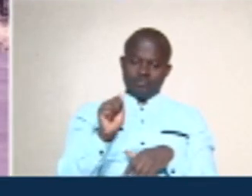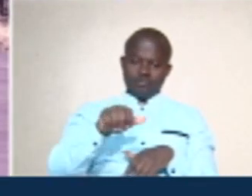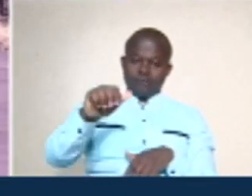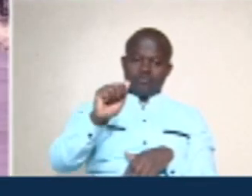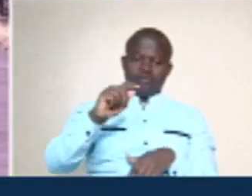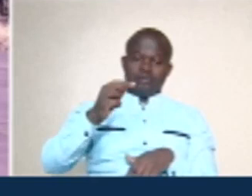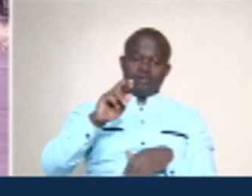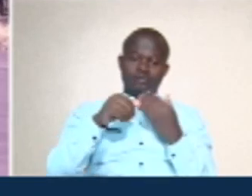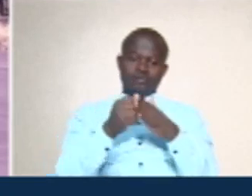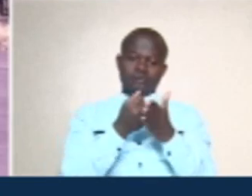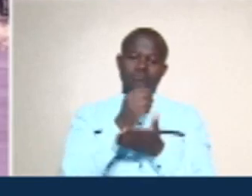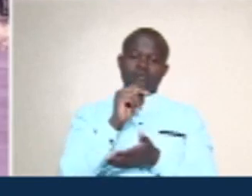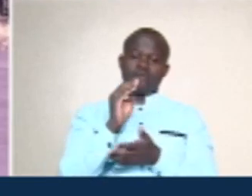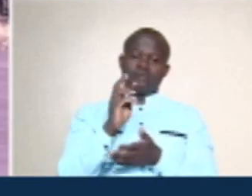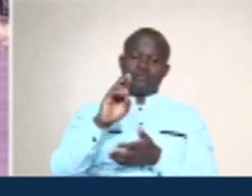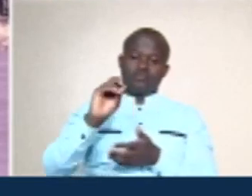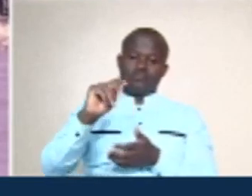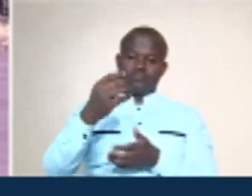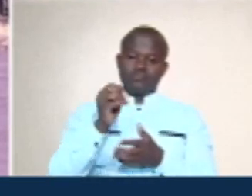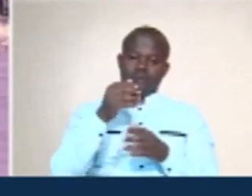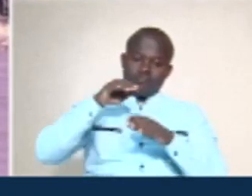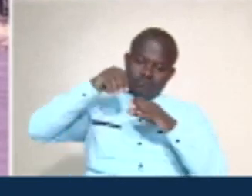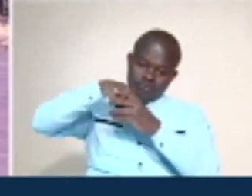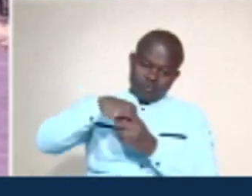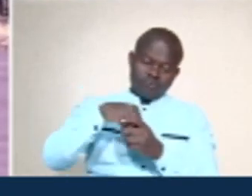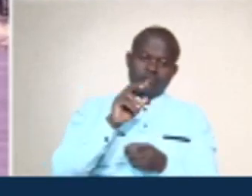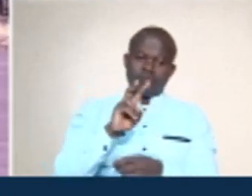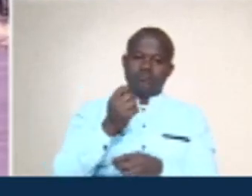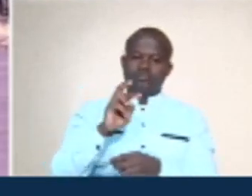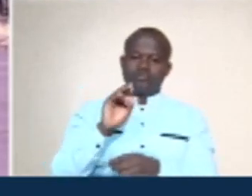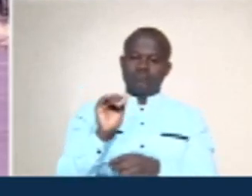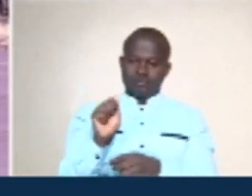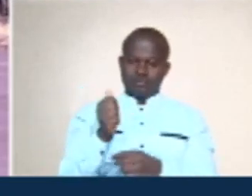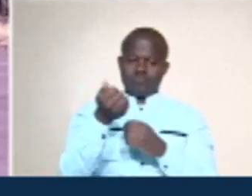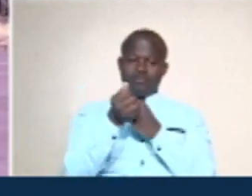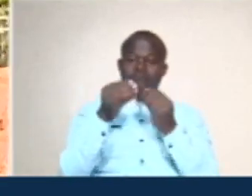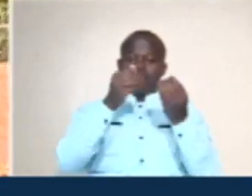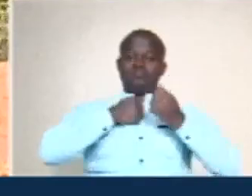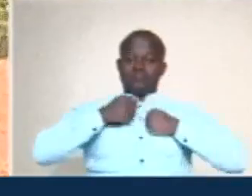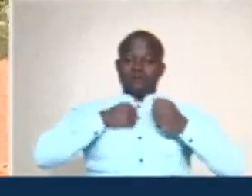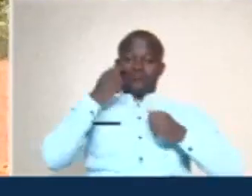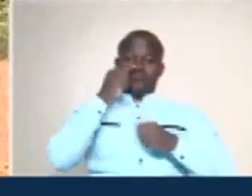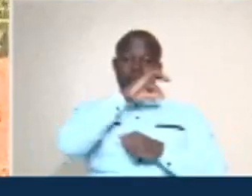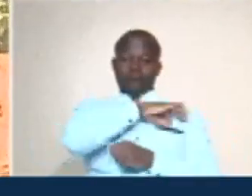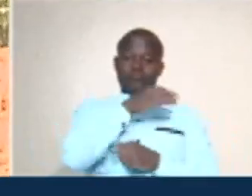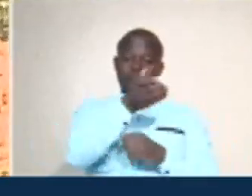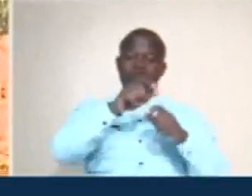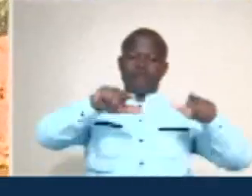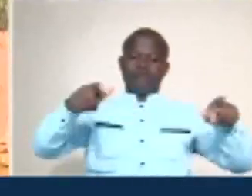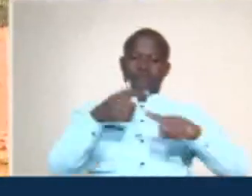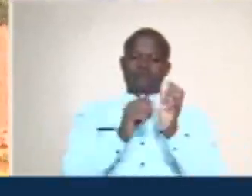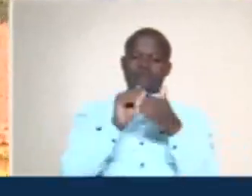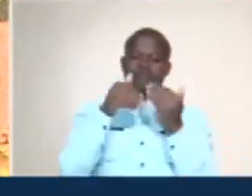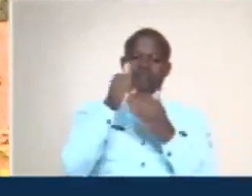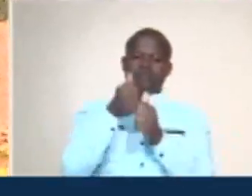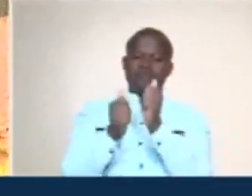w'Akagera ubyarwa na Nyabarongo n'Akanyaru niwe wiroha mu kiyaga cya Victoria. Ibihugu Rwanda amahirwe yo kubona ku nyungu z'iki kiyaga, ariko nanone